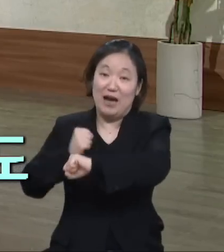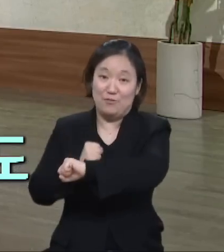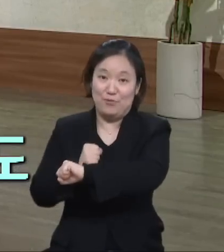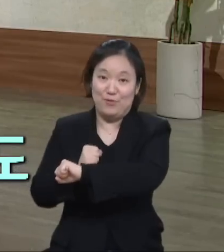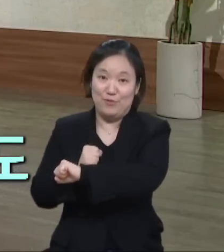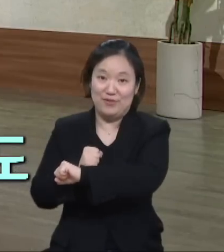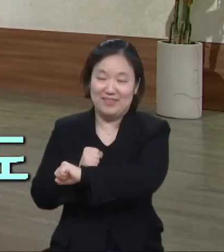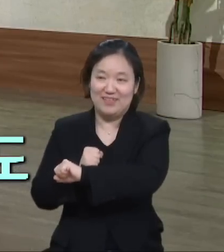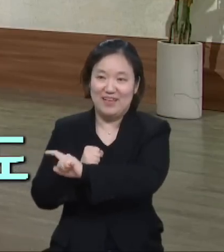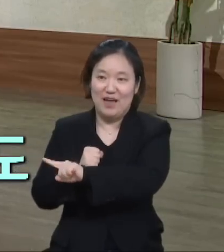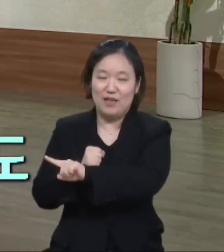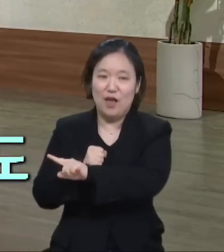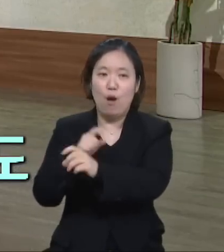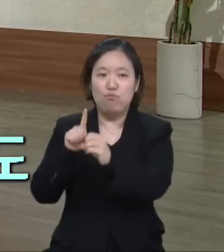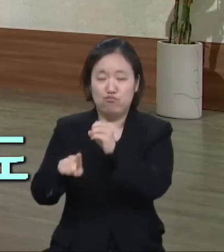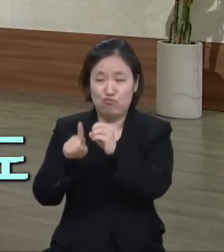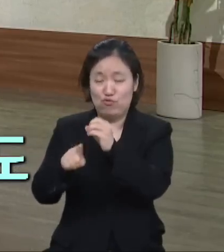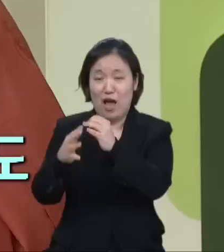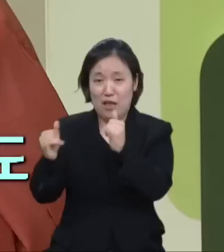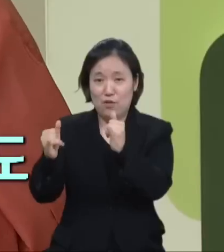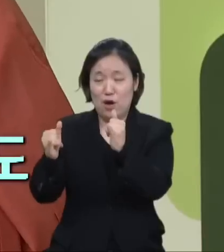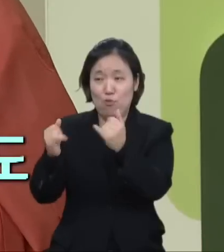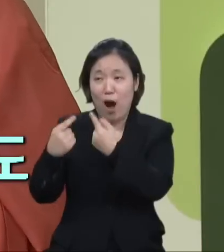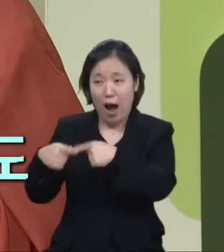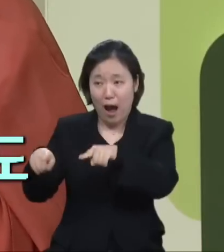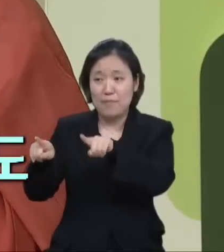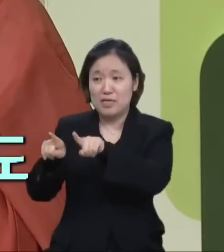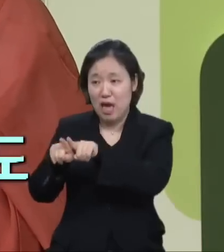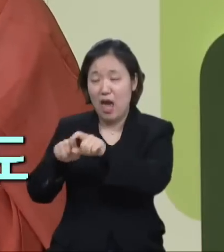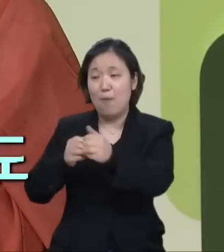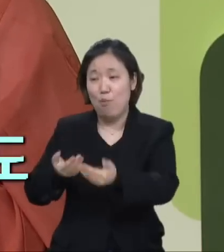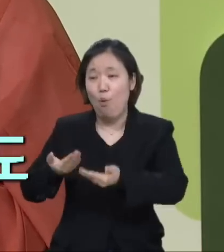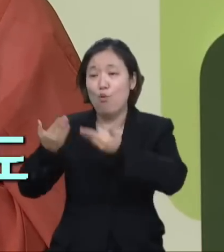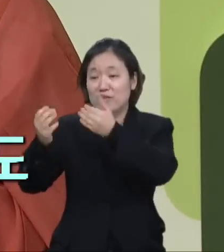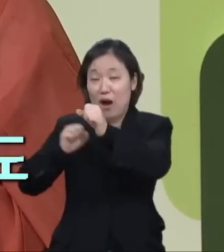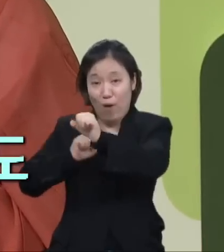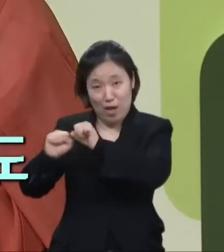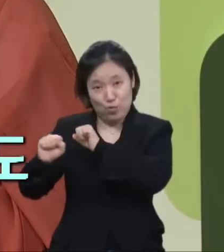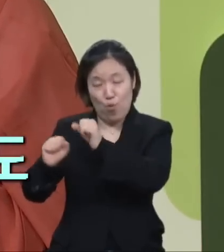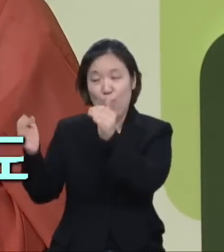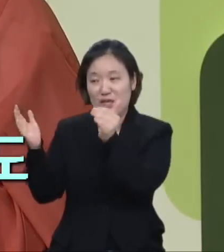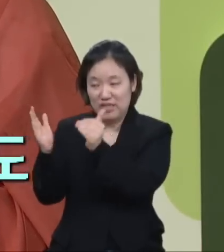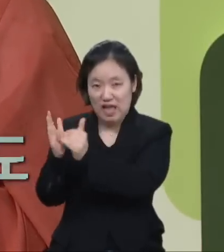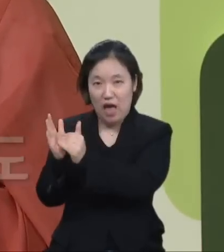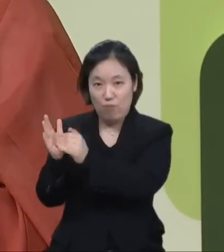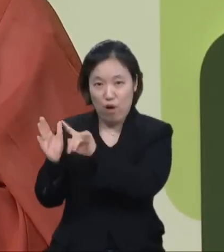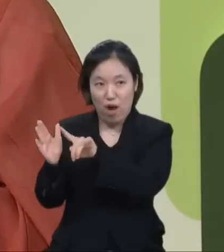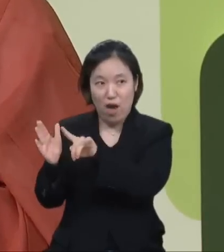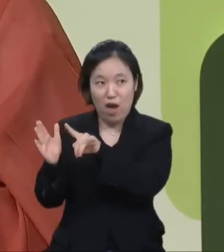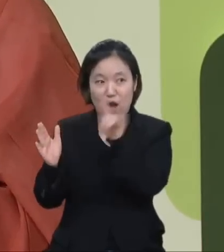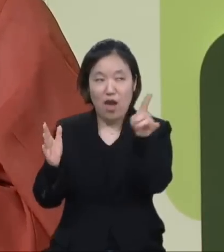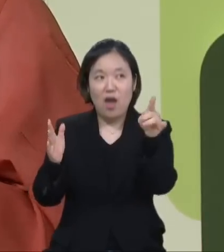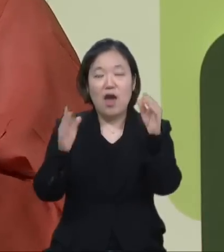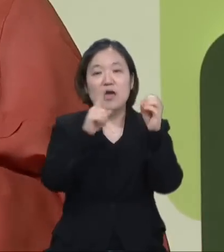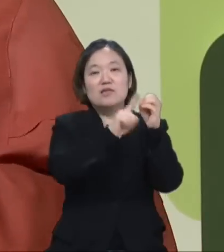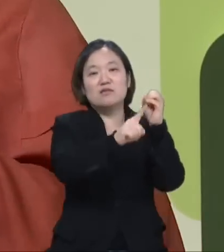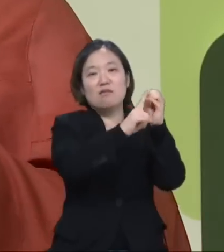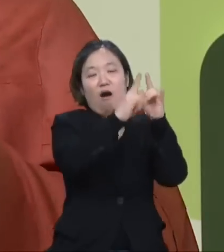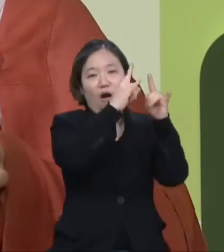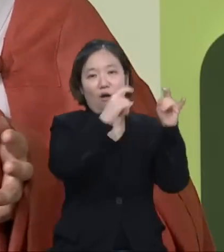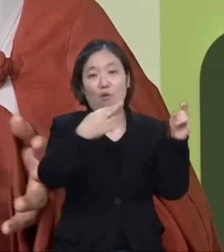그렇게 불자들과 봉사활동을 한 뒤에 이제 다른 지역에서 비행기를 타고 돌아오는 길에